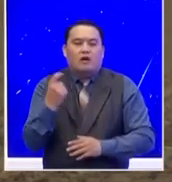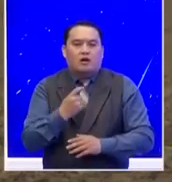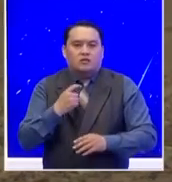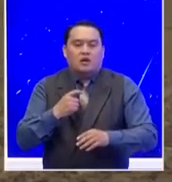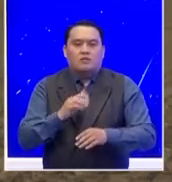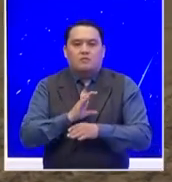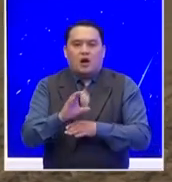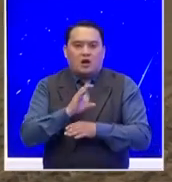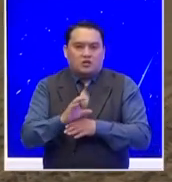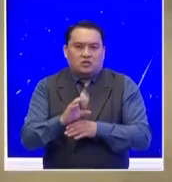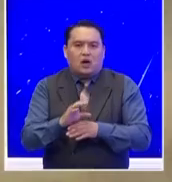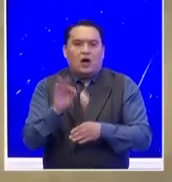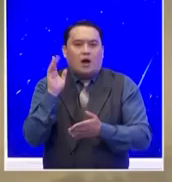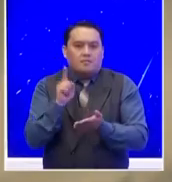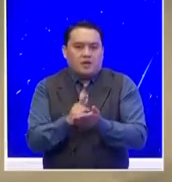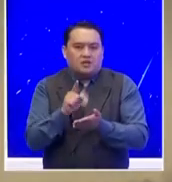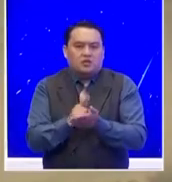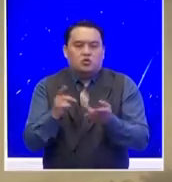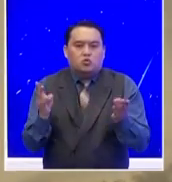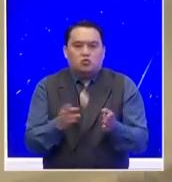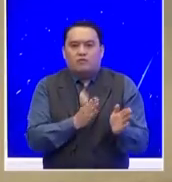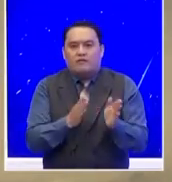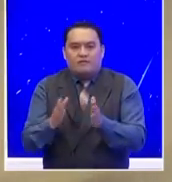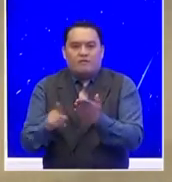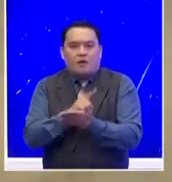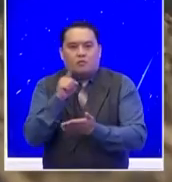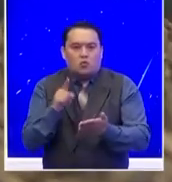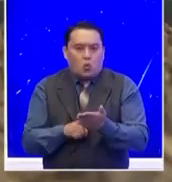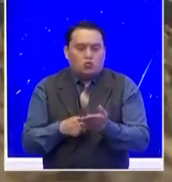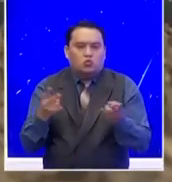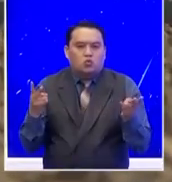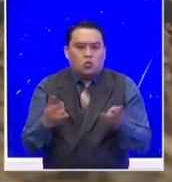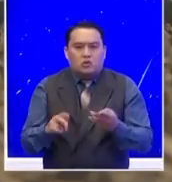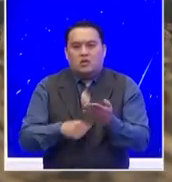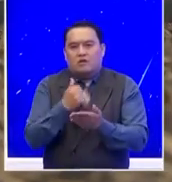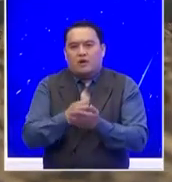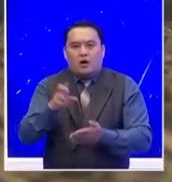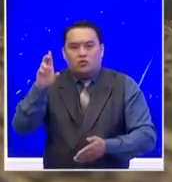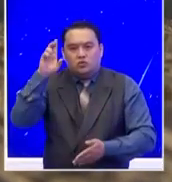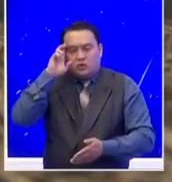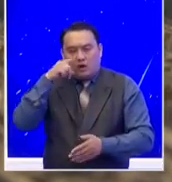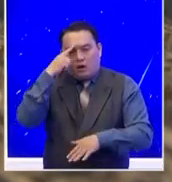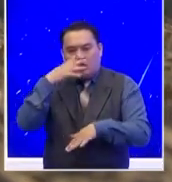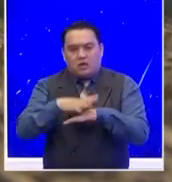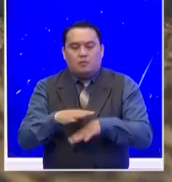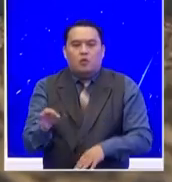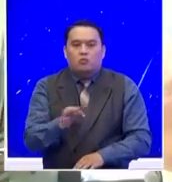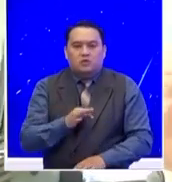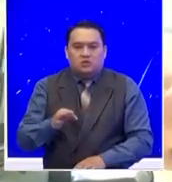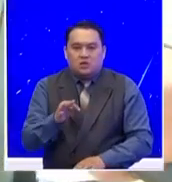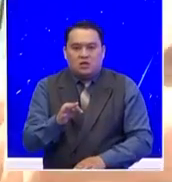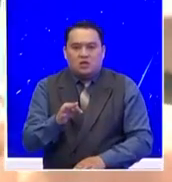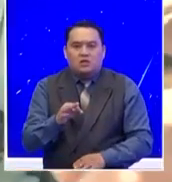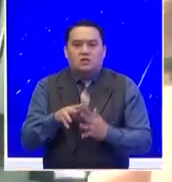сельхозтоваропроизводителей. Посевная должна проходить своевременно. Эти вопросы во главу угла ставит и глава государства, и аким Алматинской области.